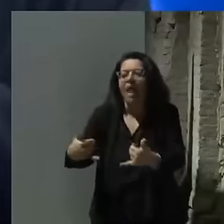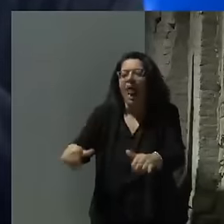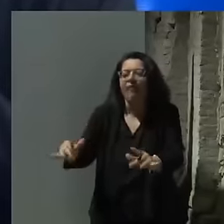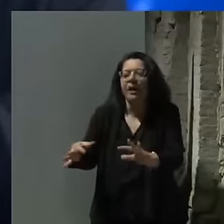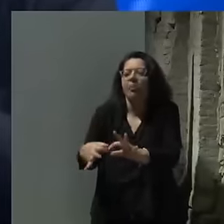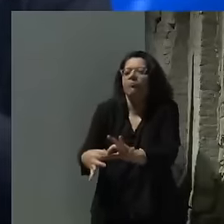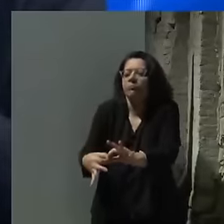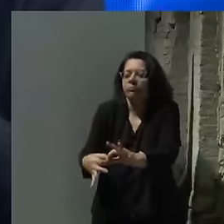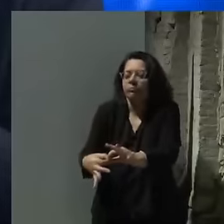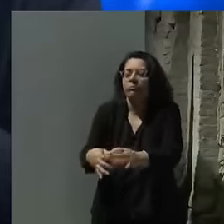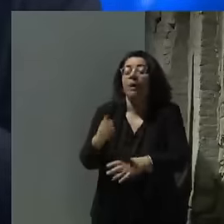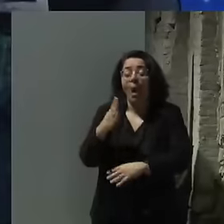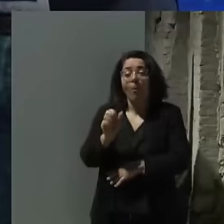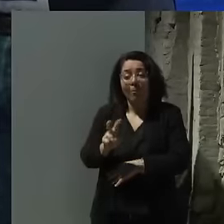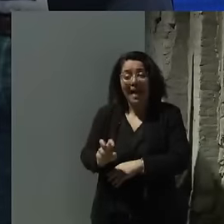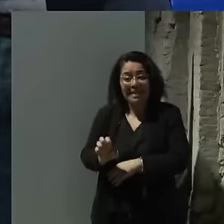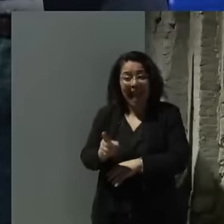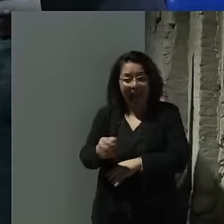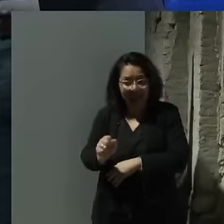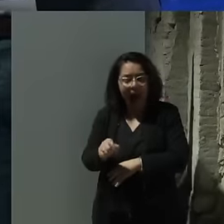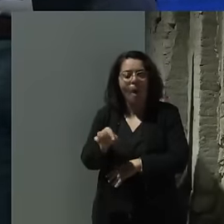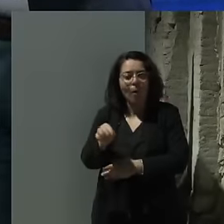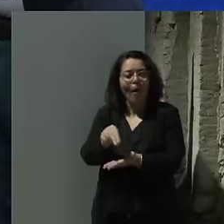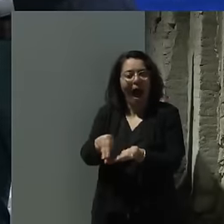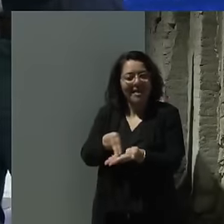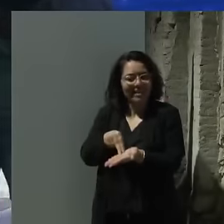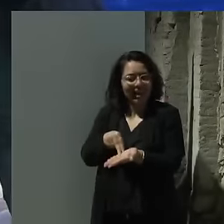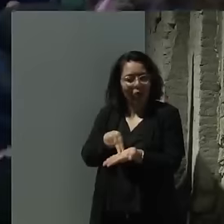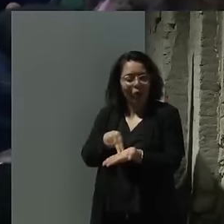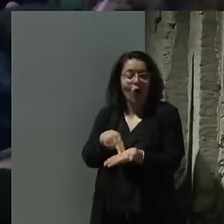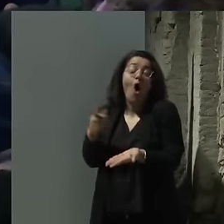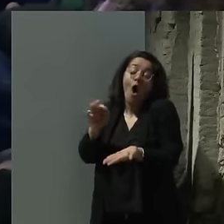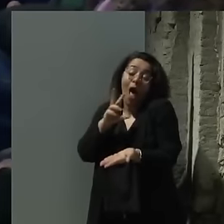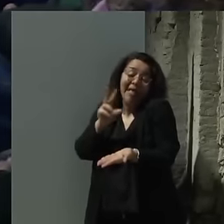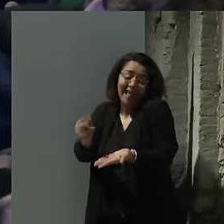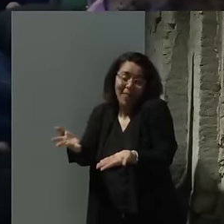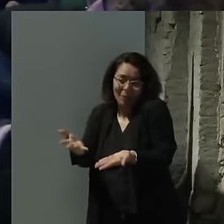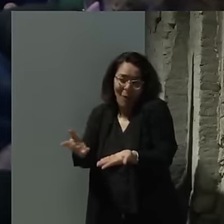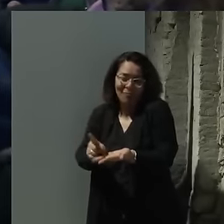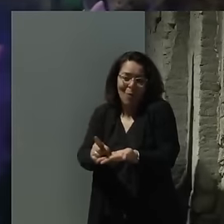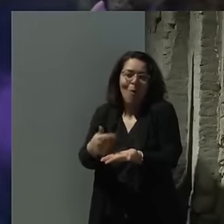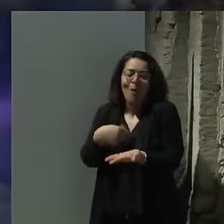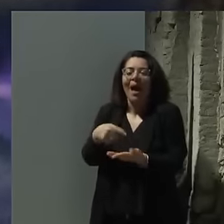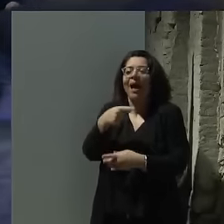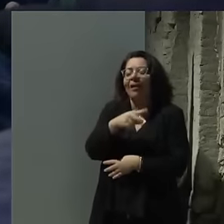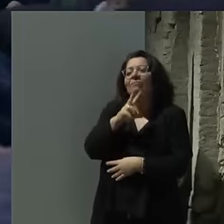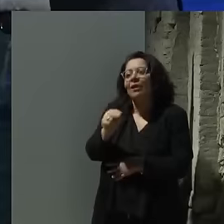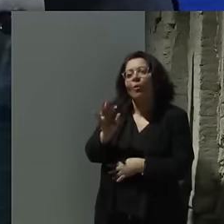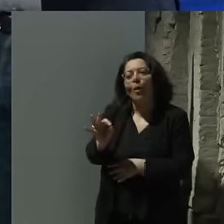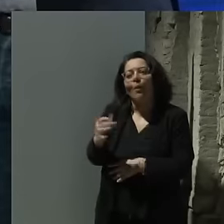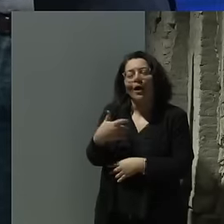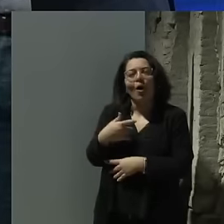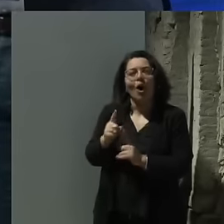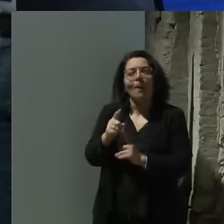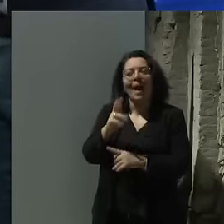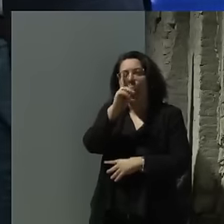diceva e scriveva, ha detto: a un certo punto io sono uscito dalla